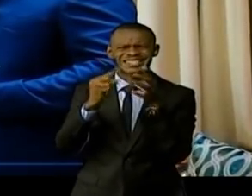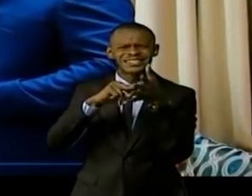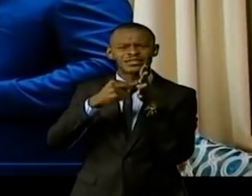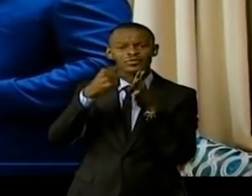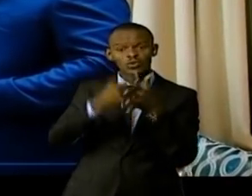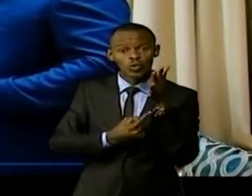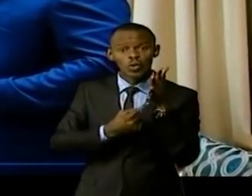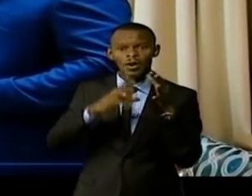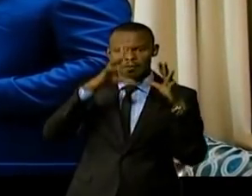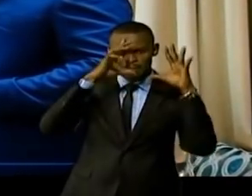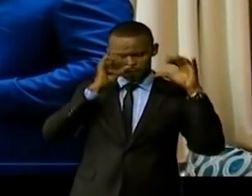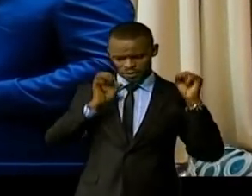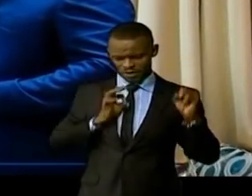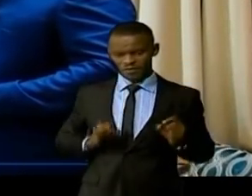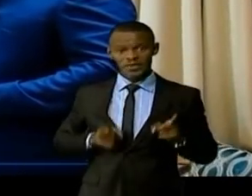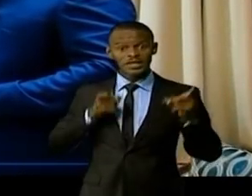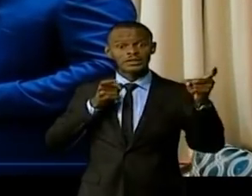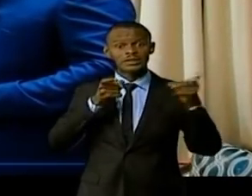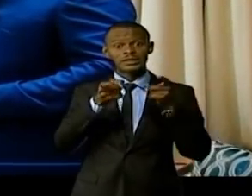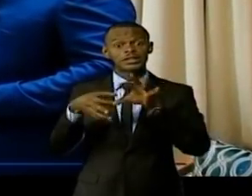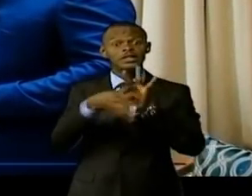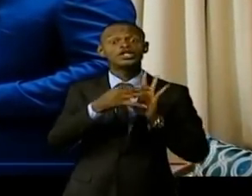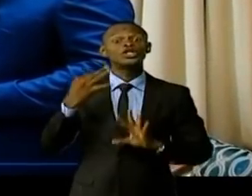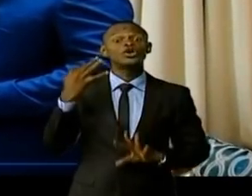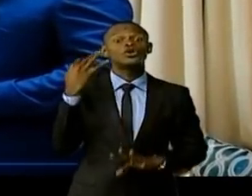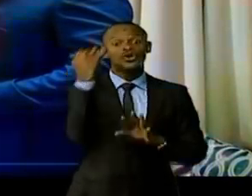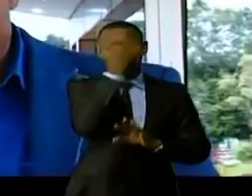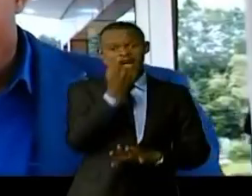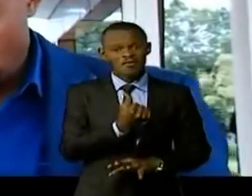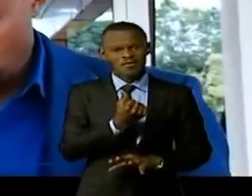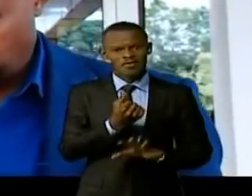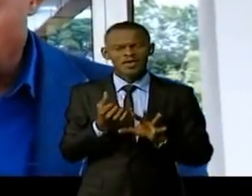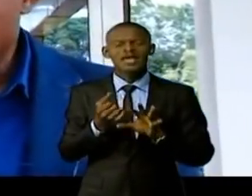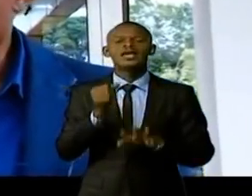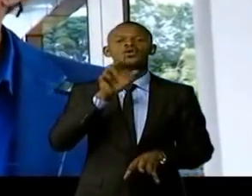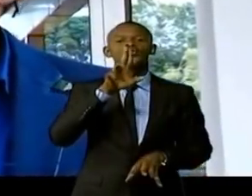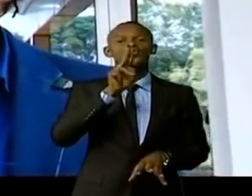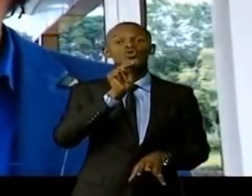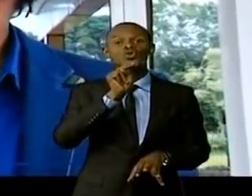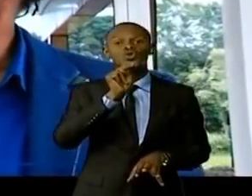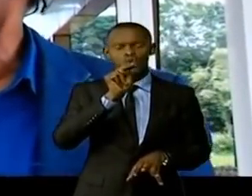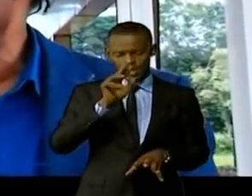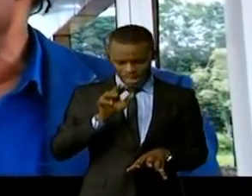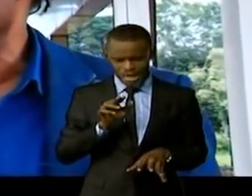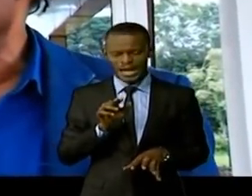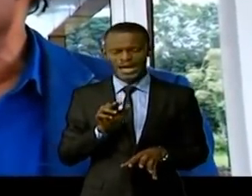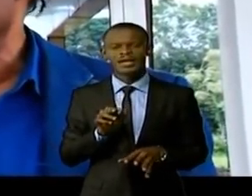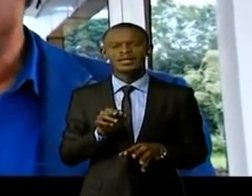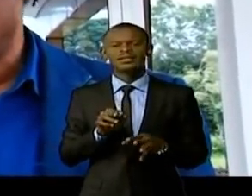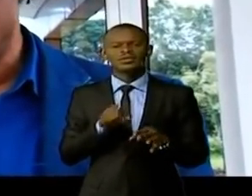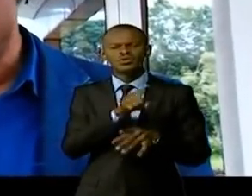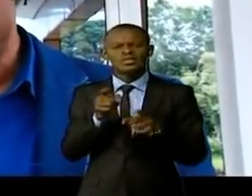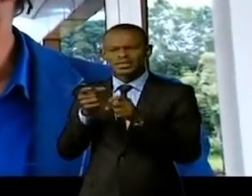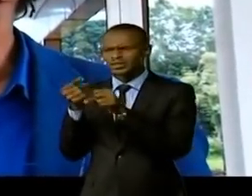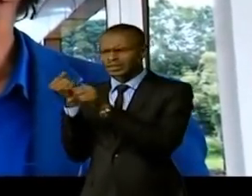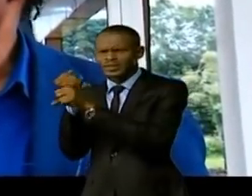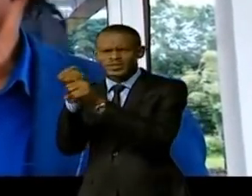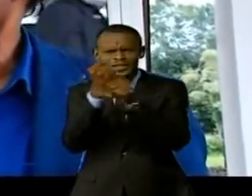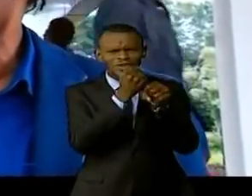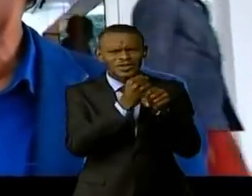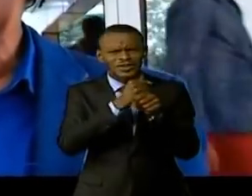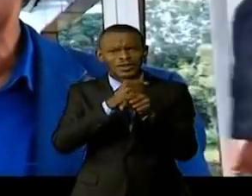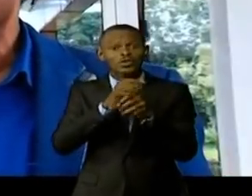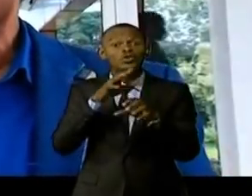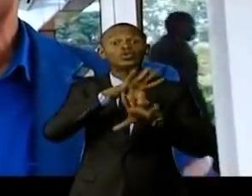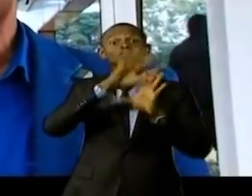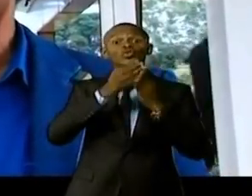Tshilombo à la tête de l'Union africaine. J'ai tenu absolument à lui présenter cet album, qui est mon dernier album, qui s'appelle